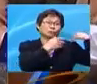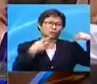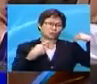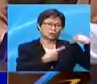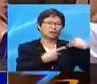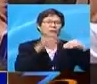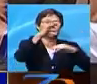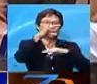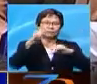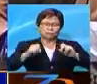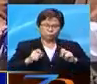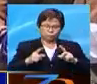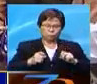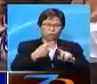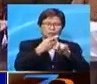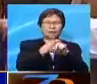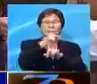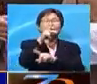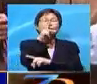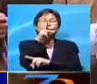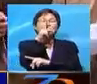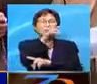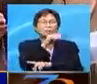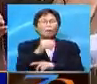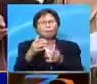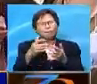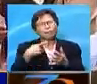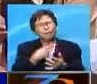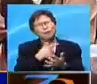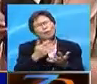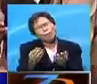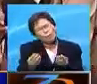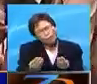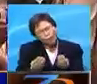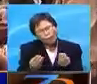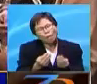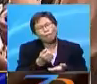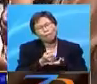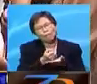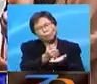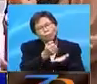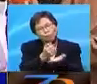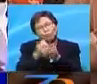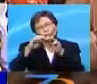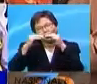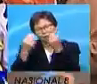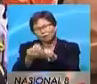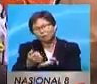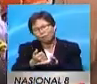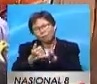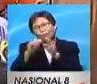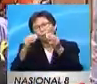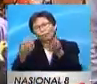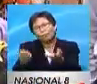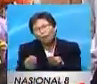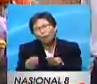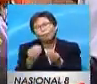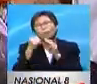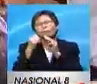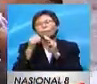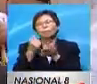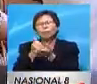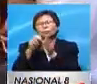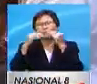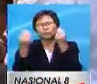Syarikat swasta Kedah danat kami untuk membantuyarakat mengembalikan